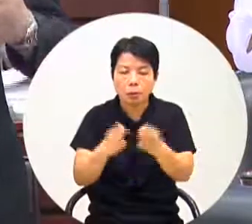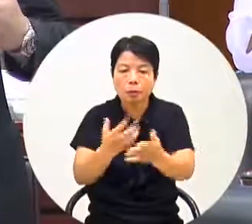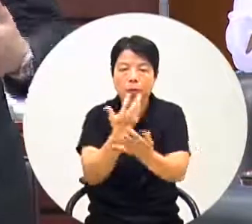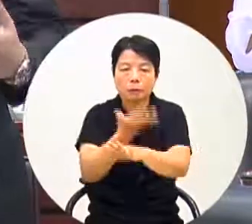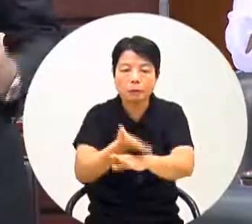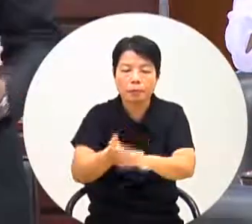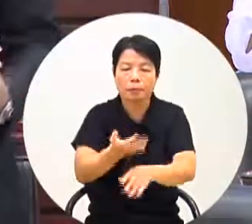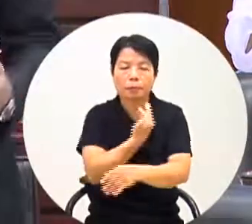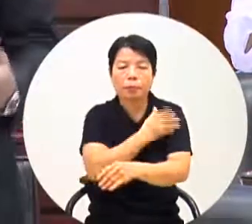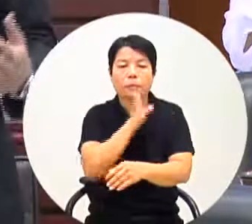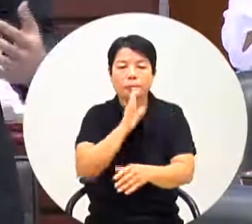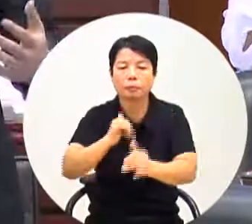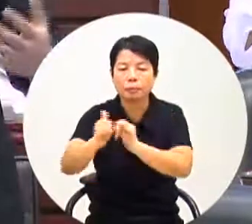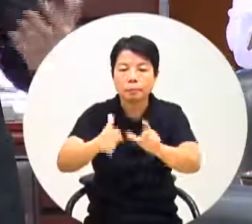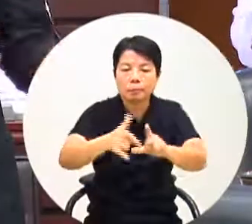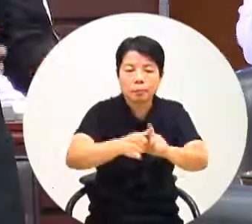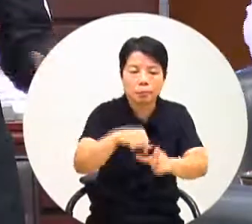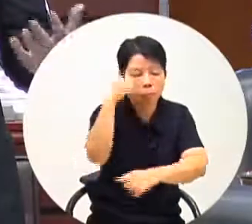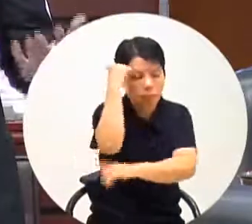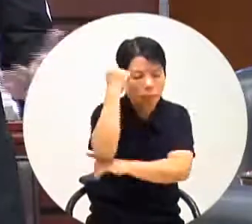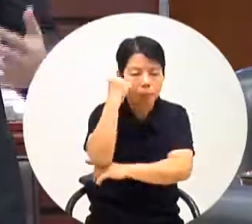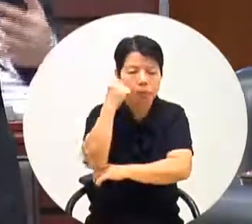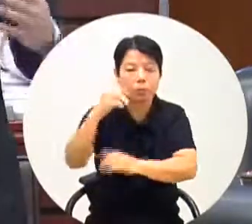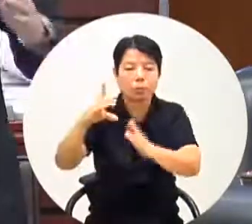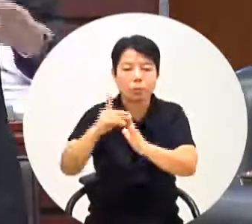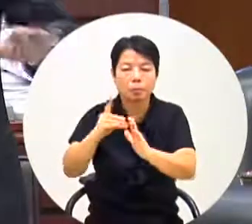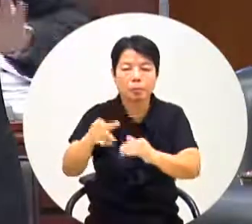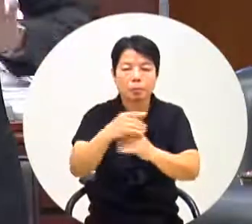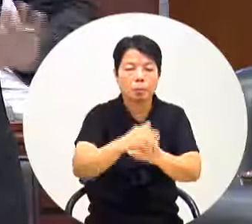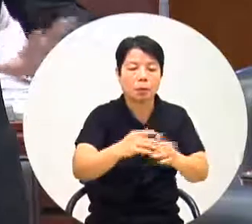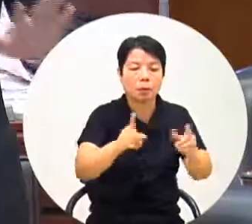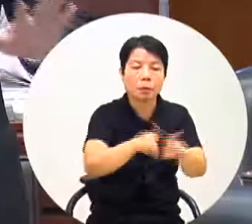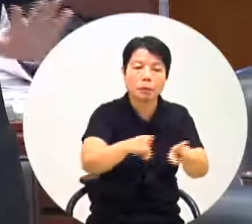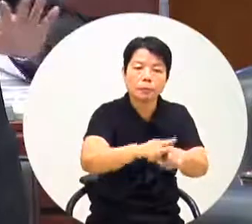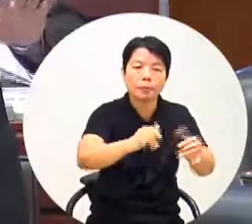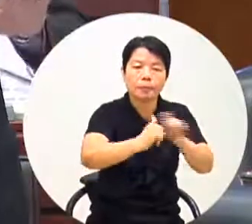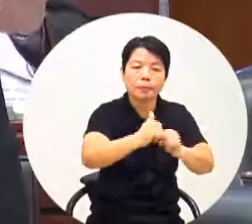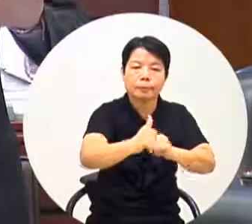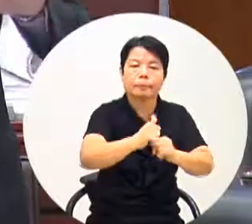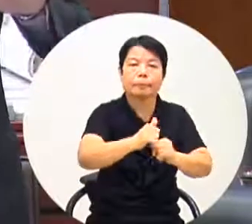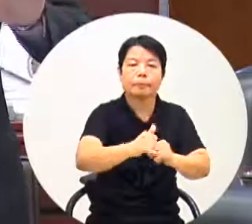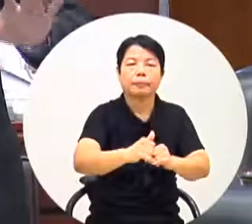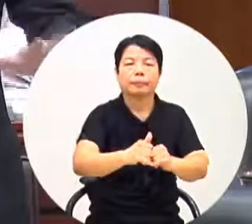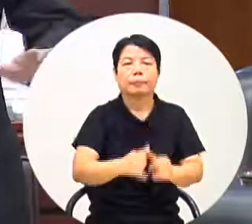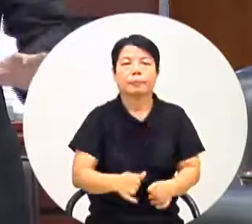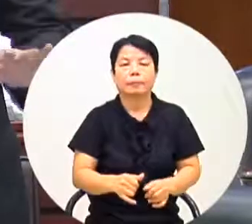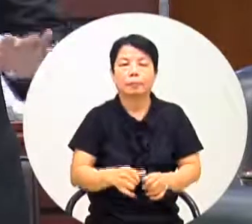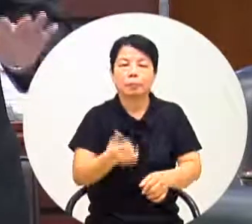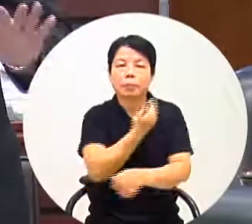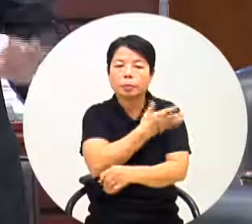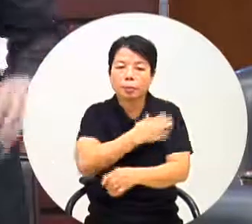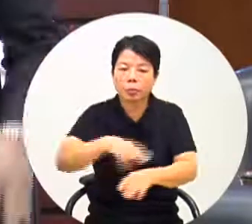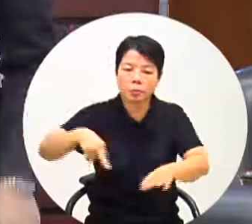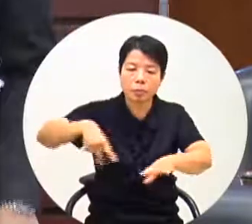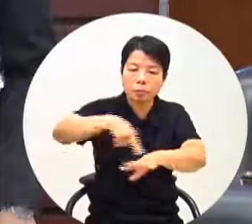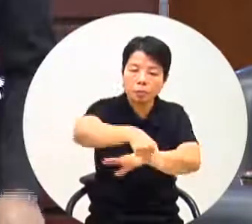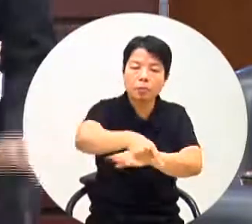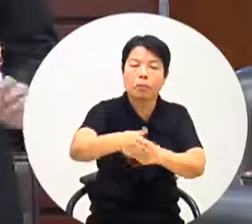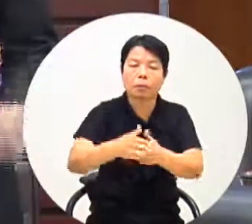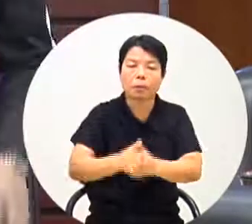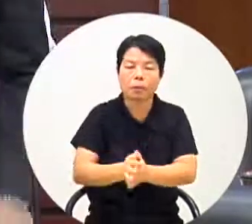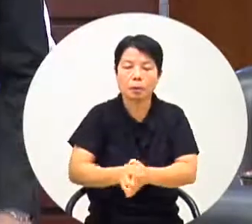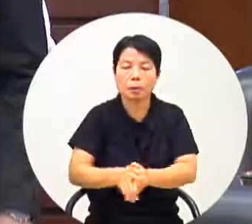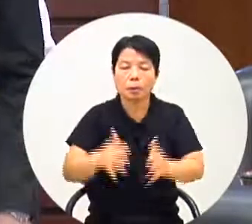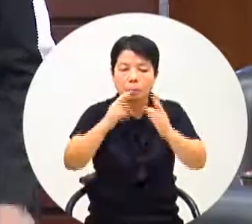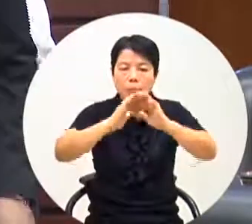管是社区自己的住户也好，或者是一般的市民朋友，可以让不管是在行走的品质上或者城市景观上能够